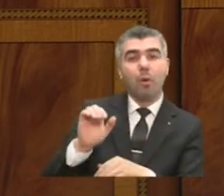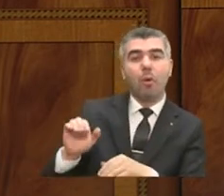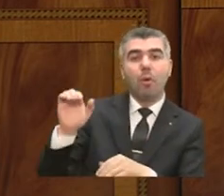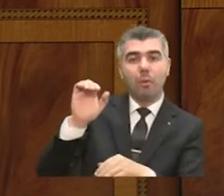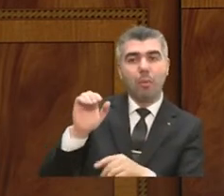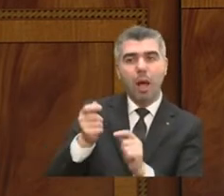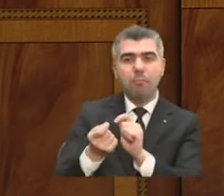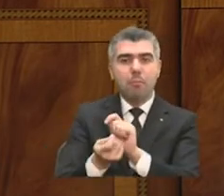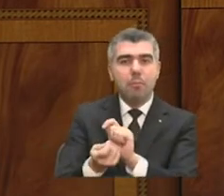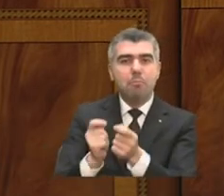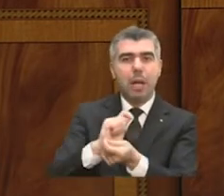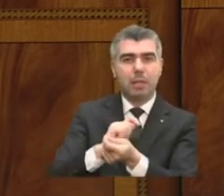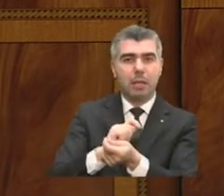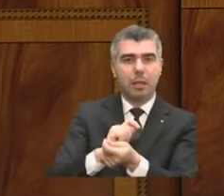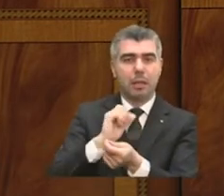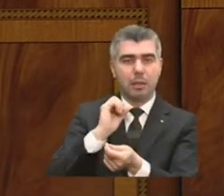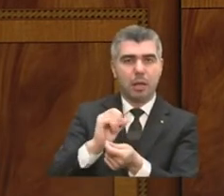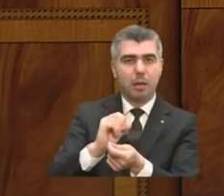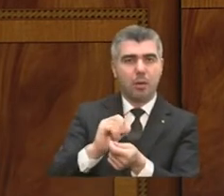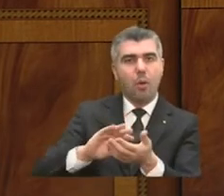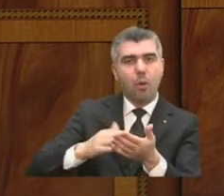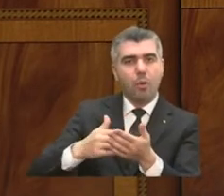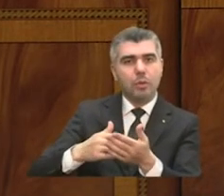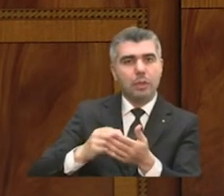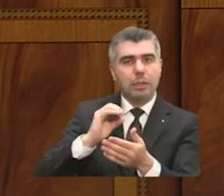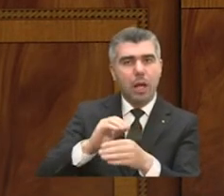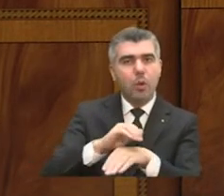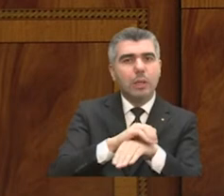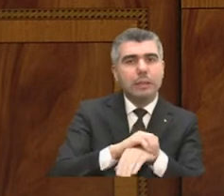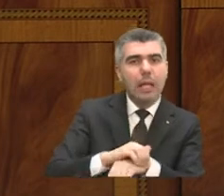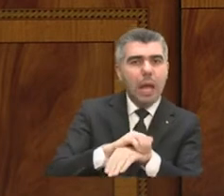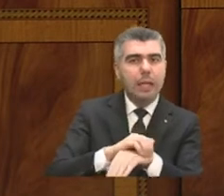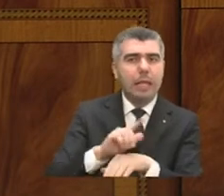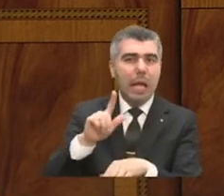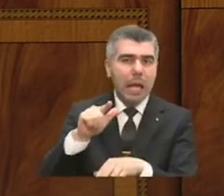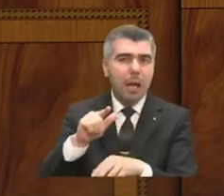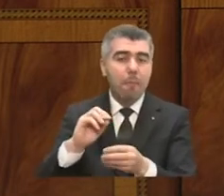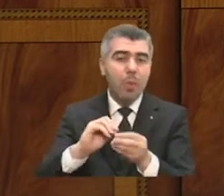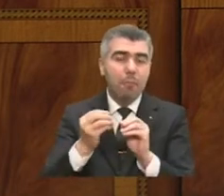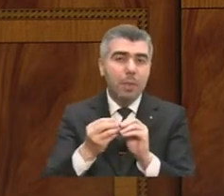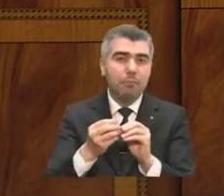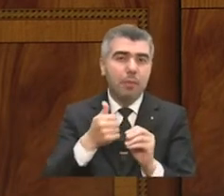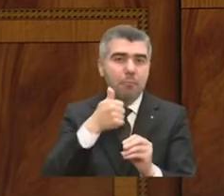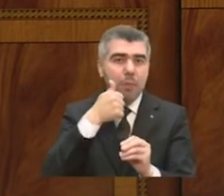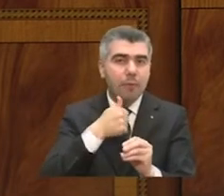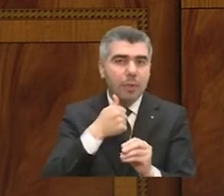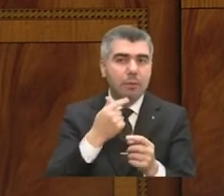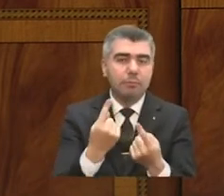ces agissements dévoyés de l'Union européenne,